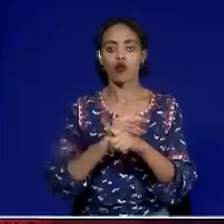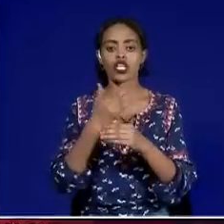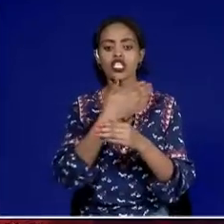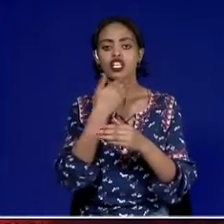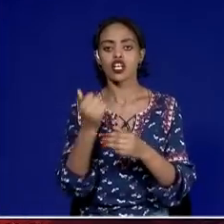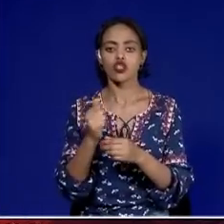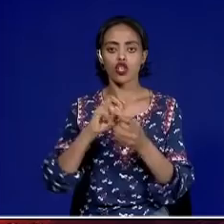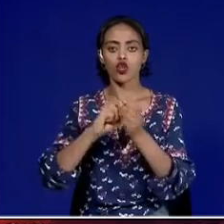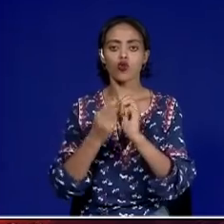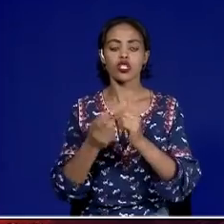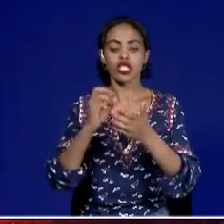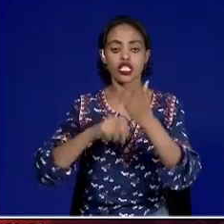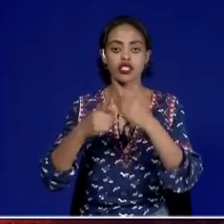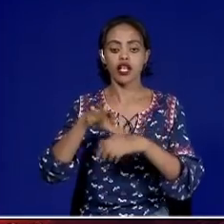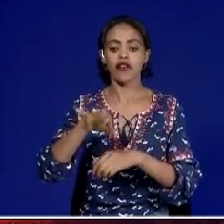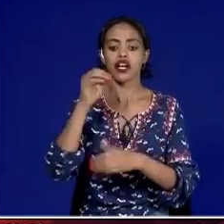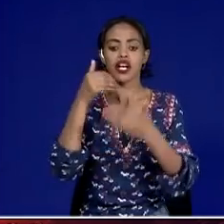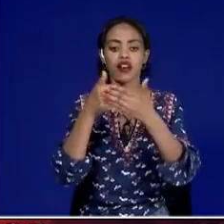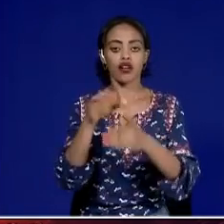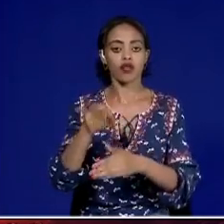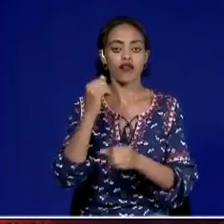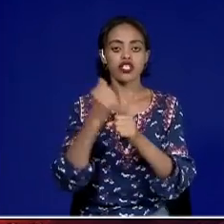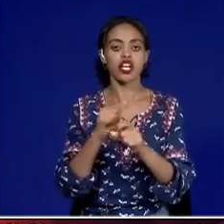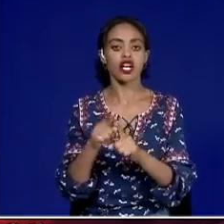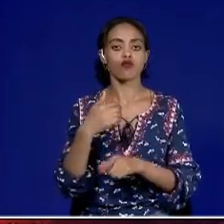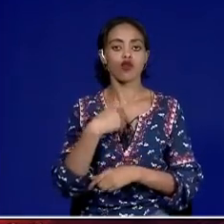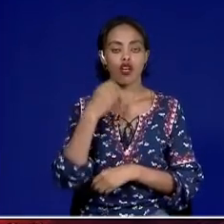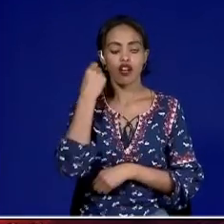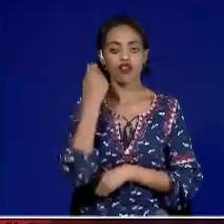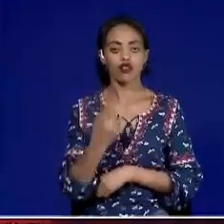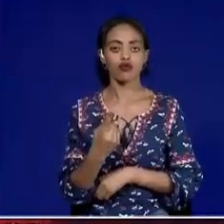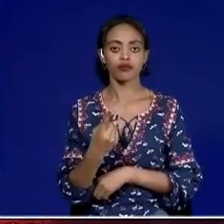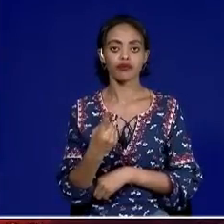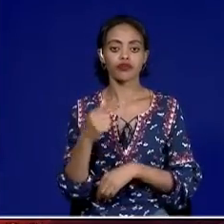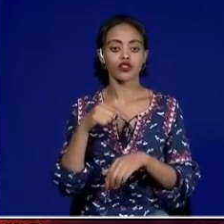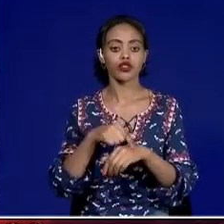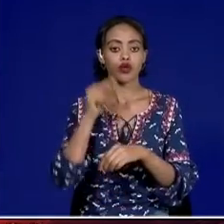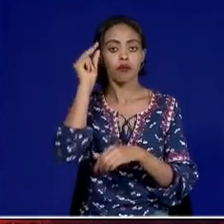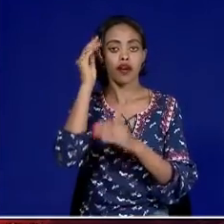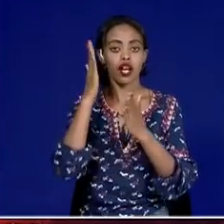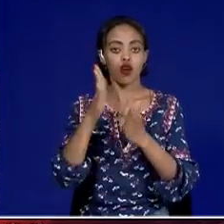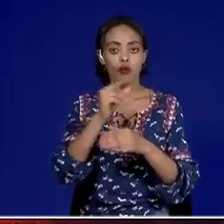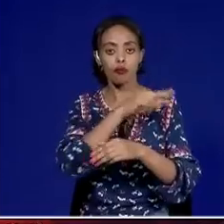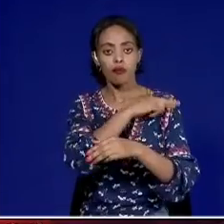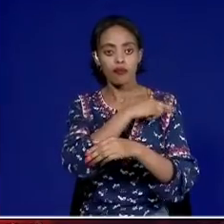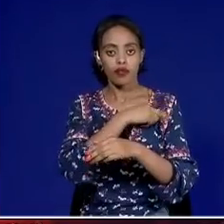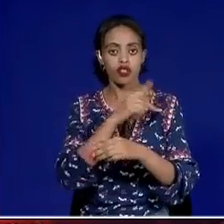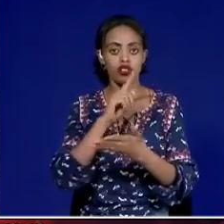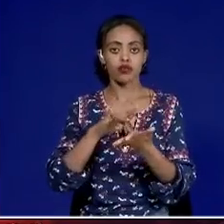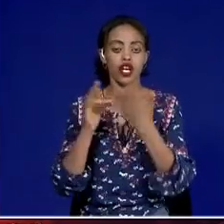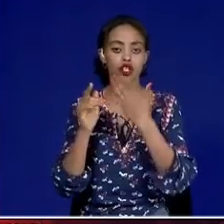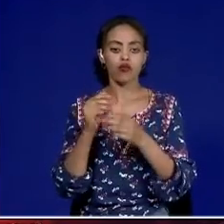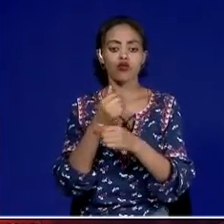ለውጢ ዝህብ ውፅኢትን ኣብ ቀረባ ንምርካብ ይስራሕ ከም ዘሎ ድማ ኣገንዚቦም። እዞም ባህላዊ መድሓኒት እዚኦም ልዚ ሕማም እዚ ሕክሙ እዮም